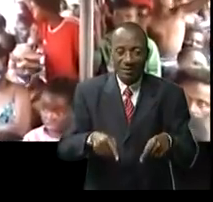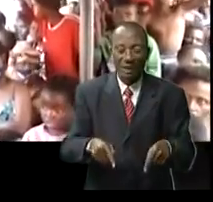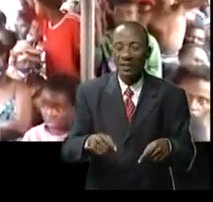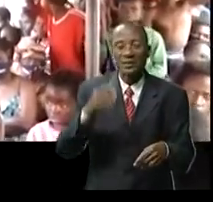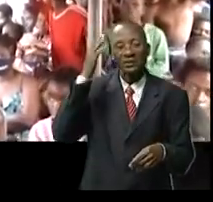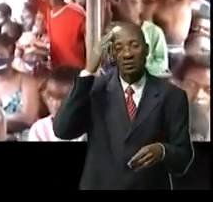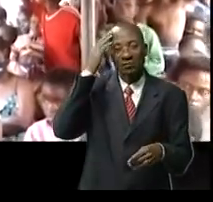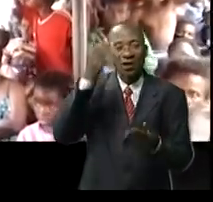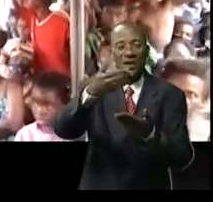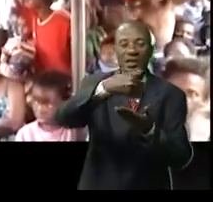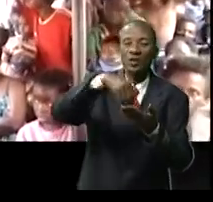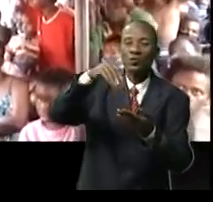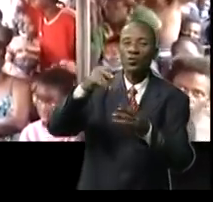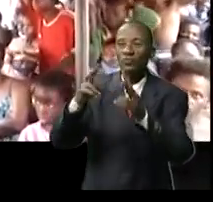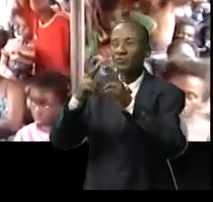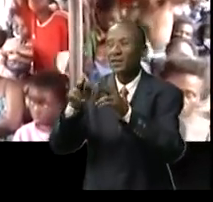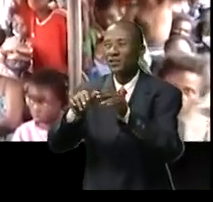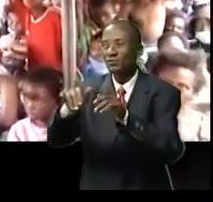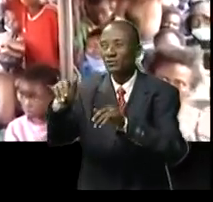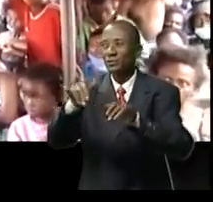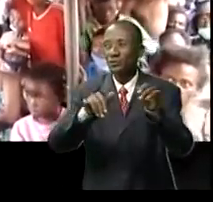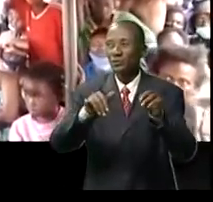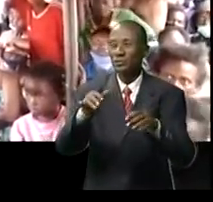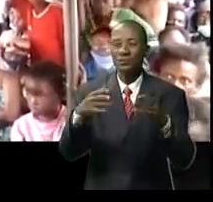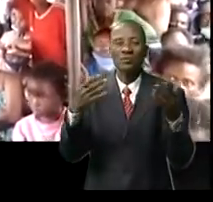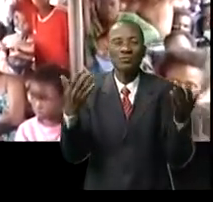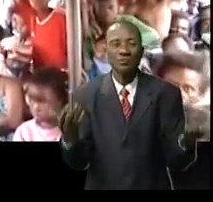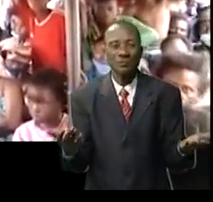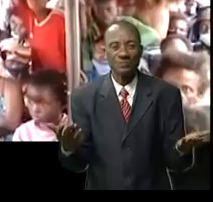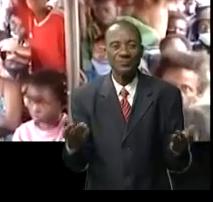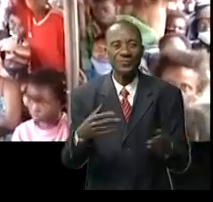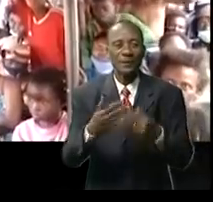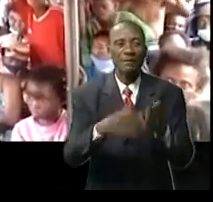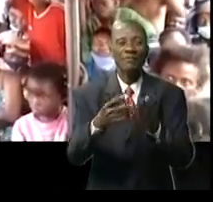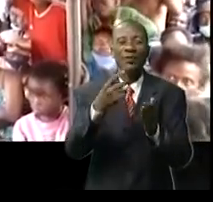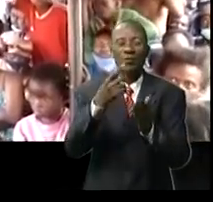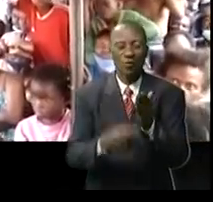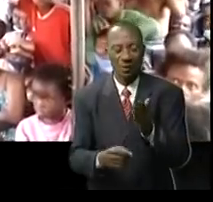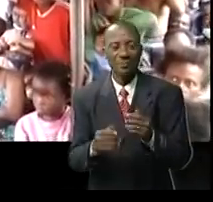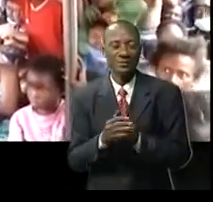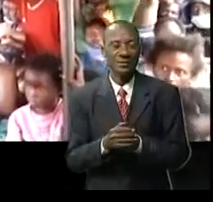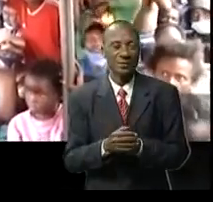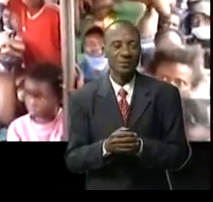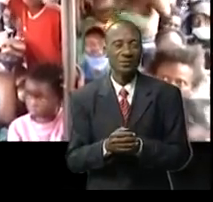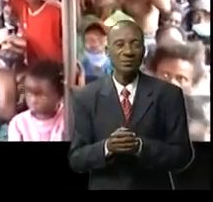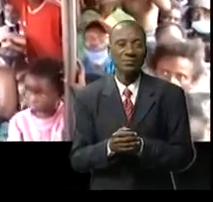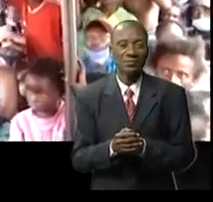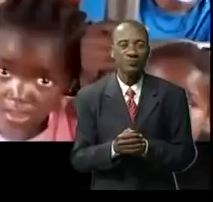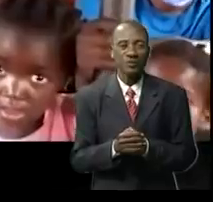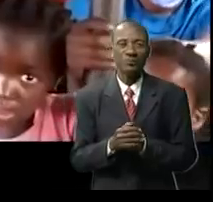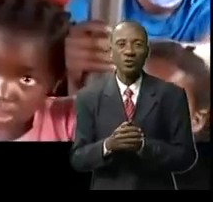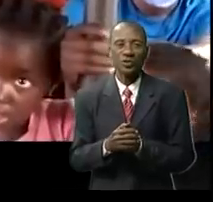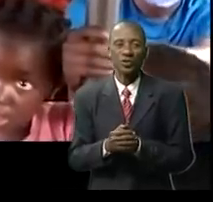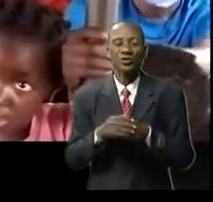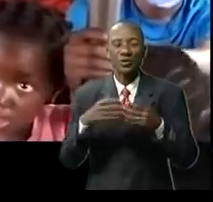Nous avons dit parce que nous couvrons un chef de l'État. Vous êtes rentré parce que le chef de l'État a dit que